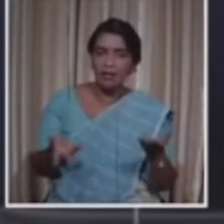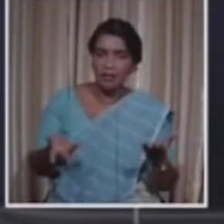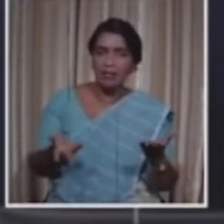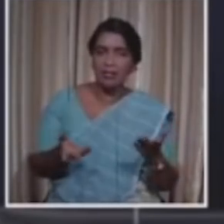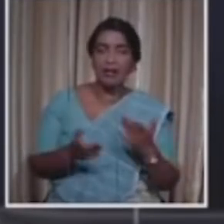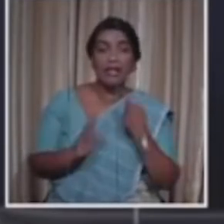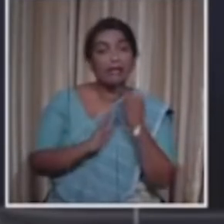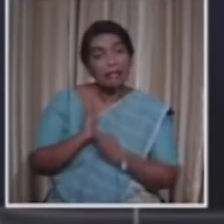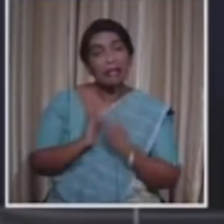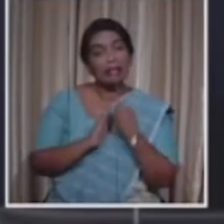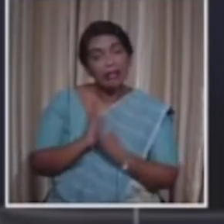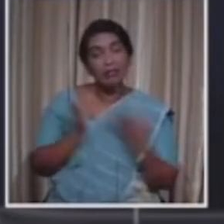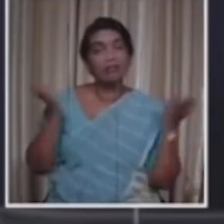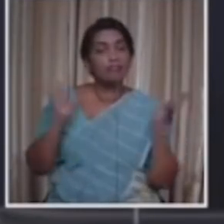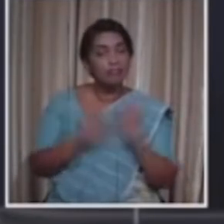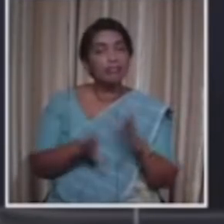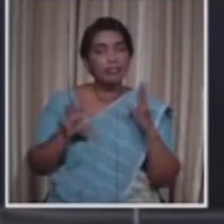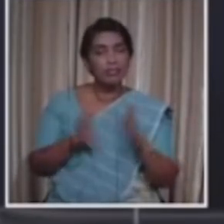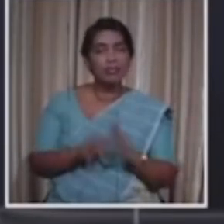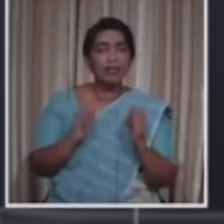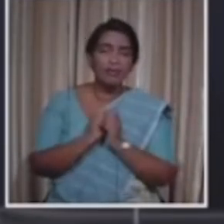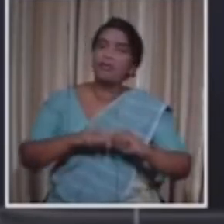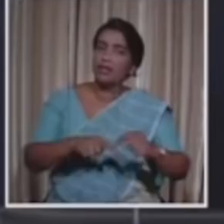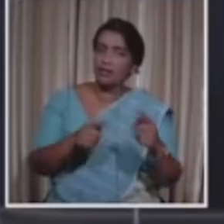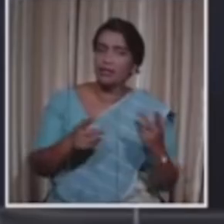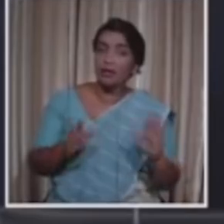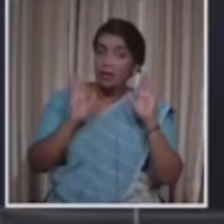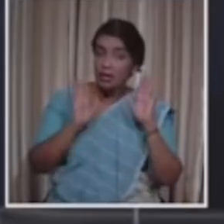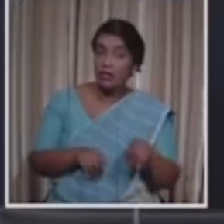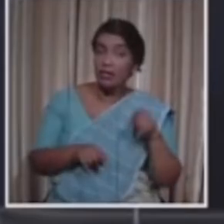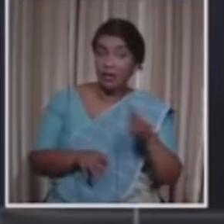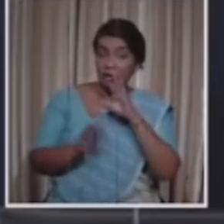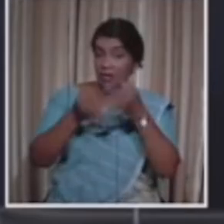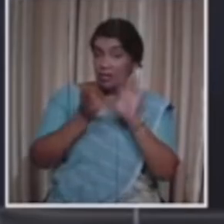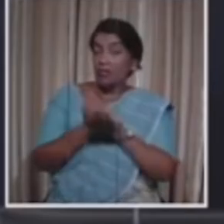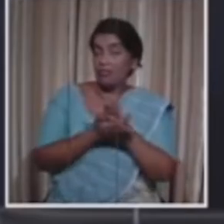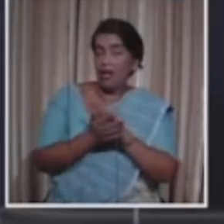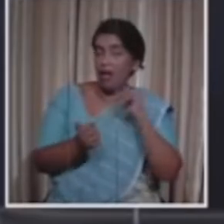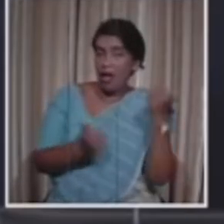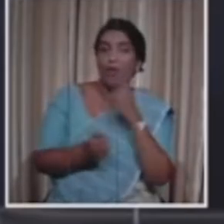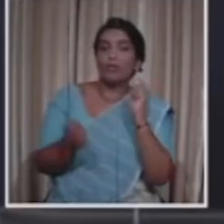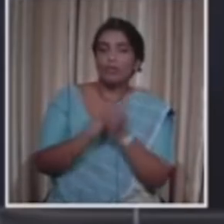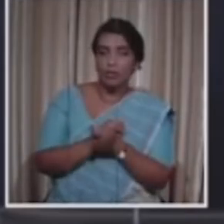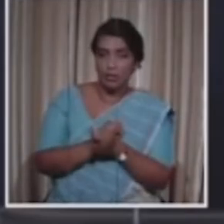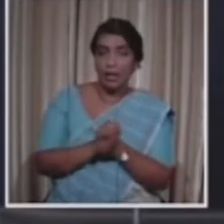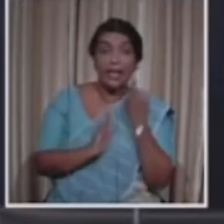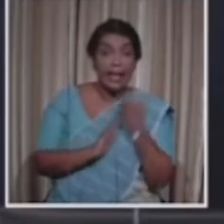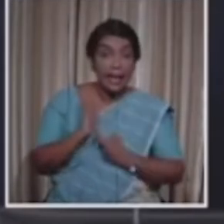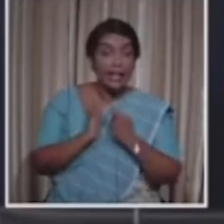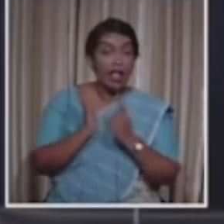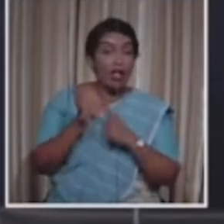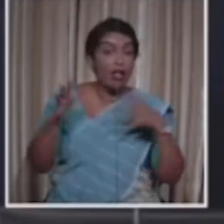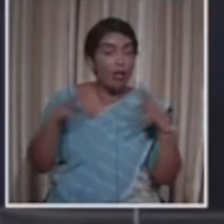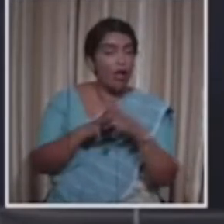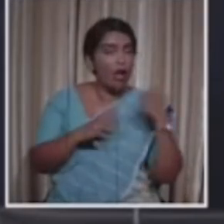ස්ථාවර නියෝගත් එක්ක අපි රැස් වෙනවා. මේ ඔක්කොම අපි කරගෙන යනවා. හැබැයි මේවා යාවත්කාලීන වෙන්න ඕනේ. නීති යාවත්කාලීන වෙන්න